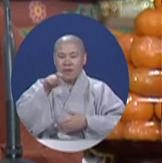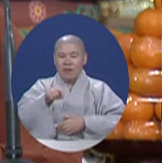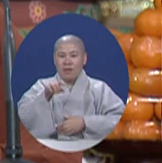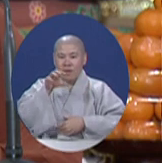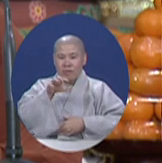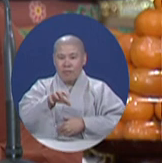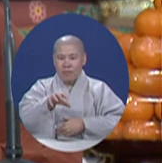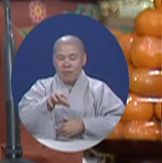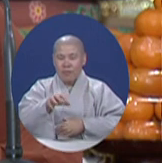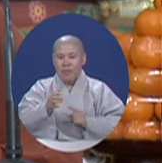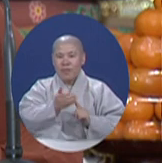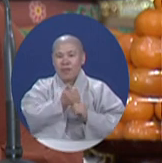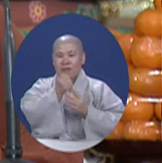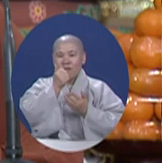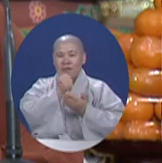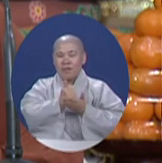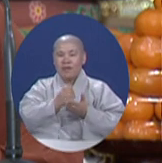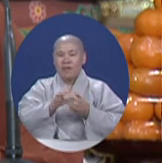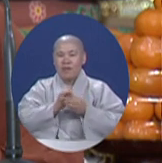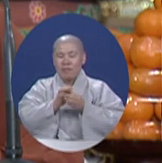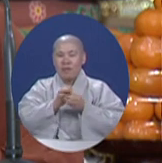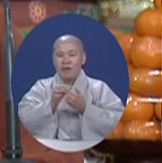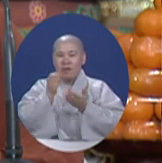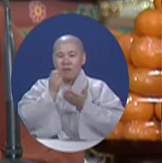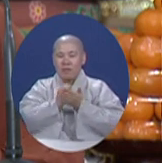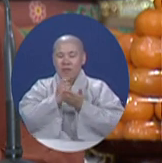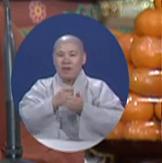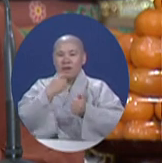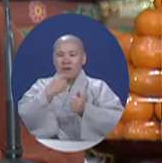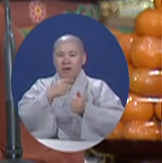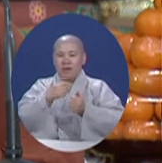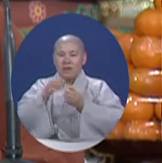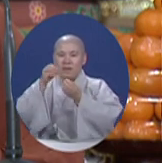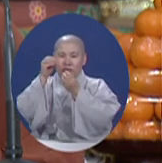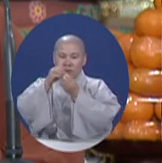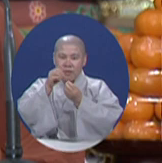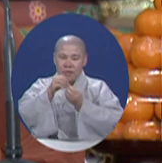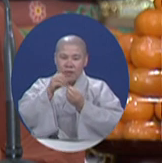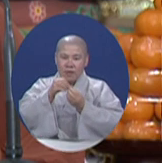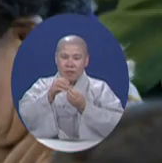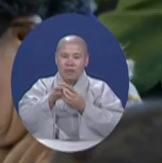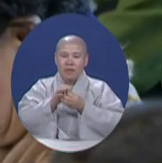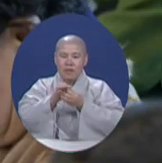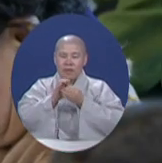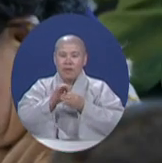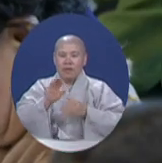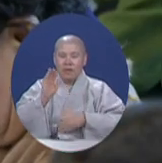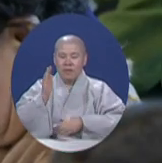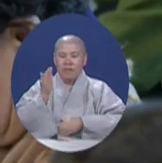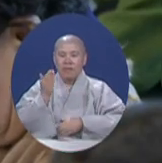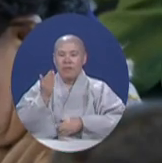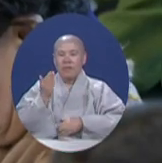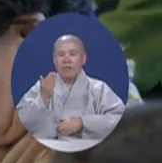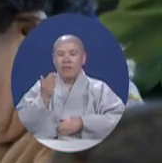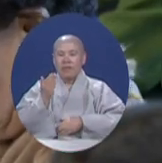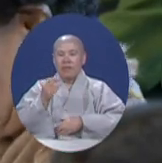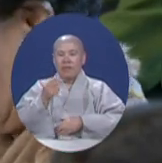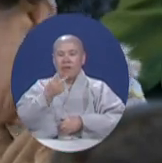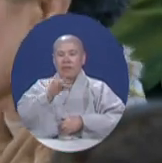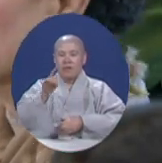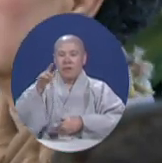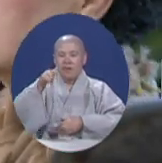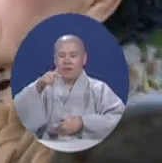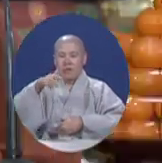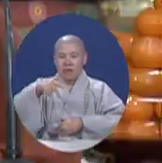땅에 이 부처님의 그 법을 이어가게 됩니다. 이게 이제 바로